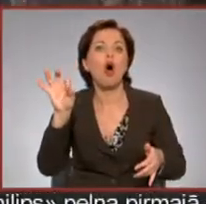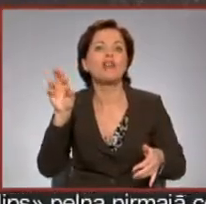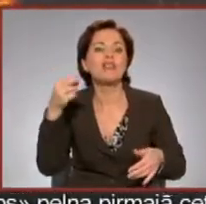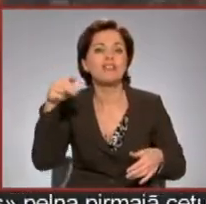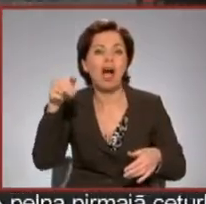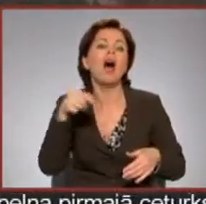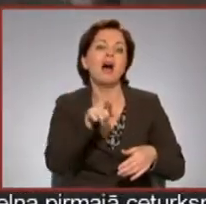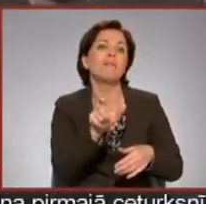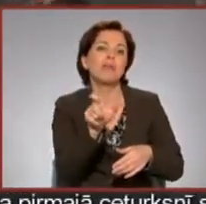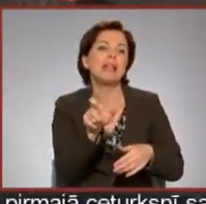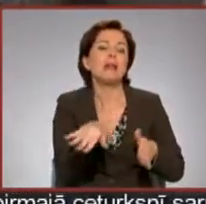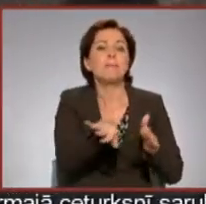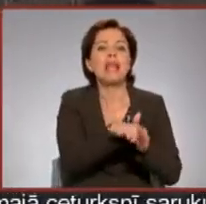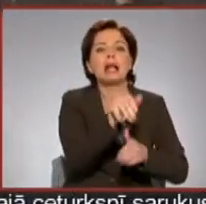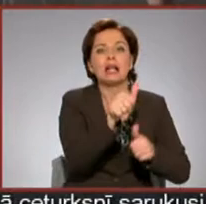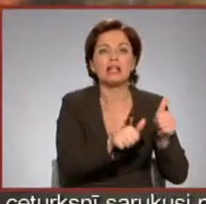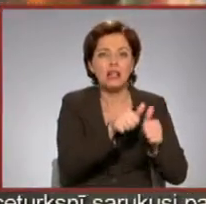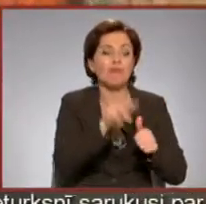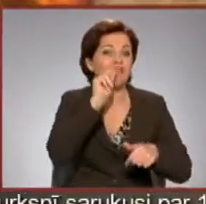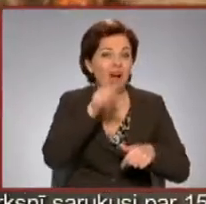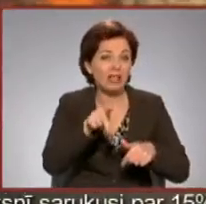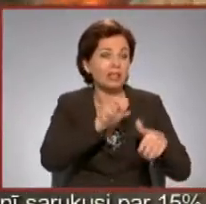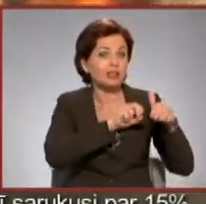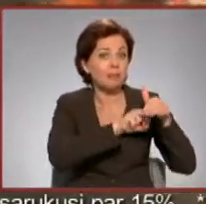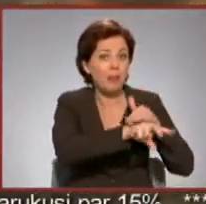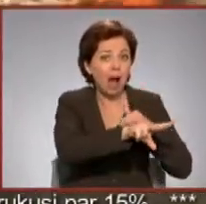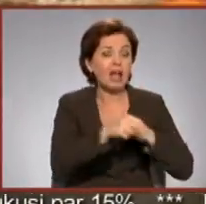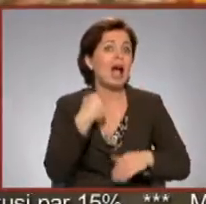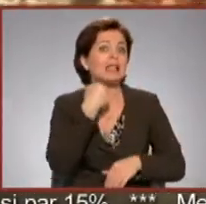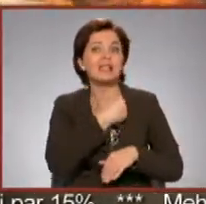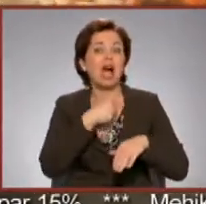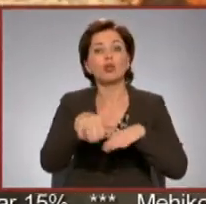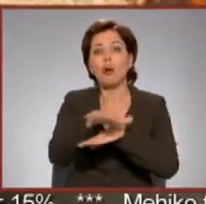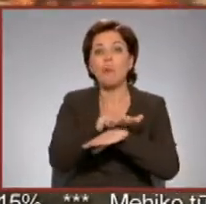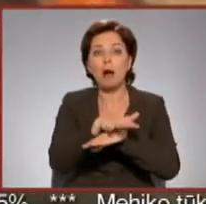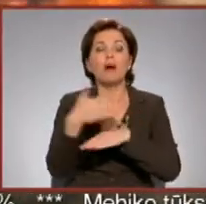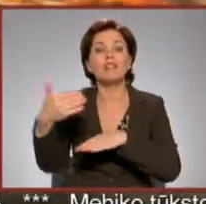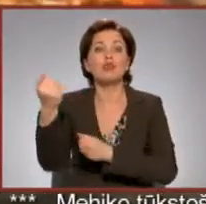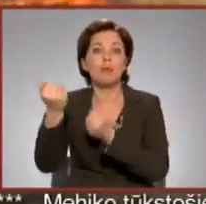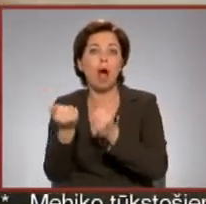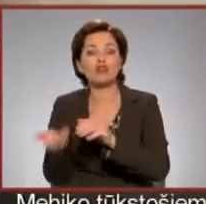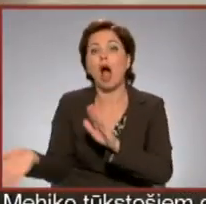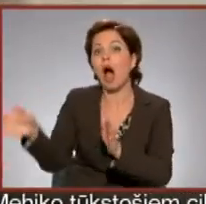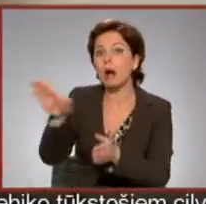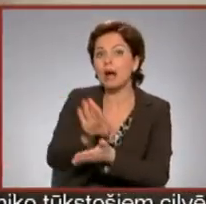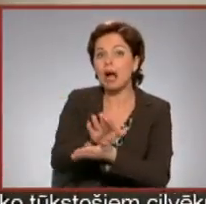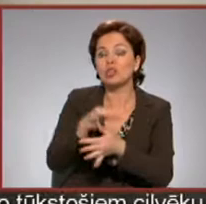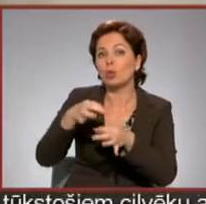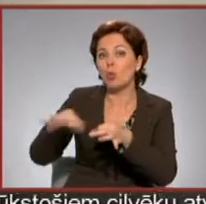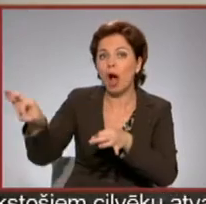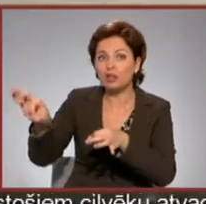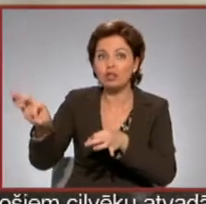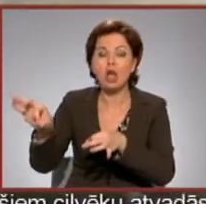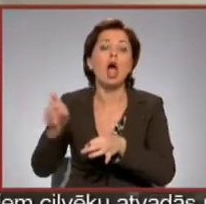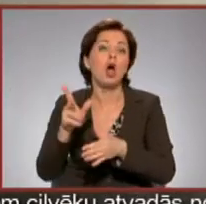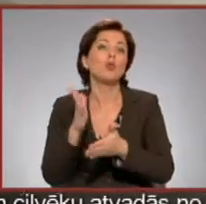sacīkstēs. Pēc notikušā vainīgais metās bēgt, bet saniknotais pūles viņa automašīnu apgāza un nodedzināja. Uz notikumu vietu devās